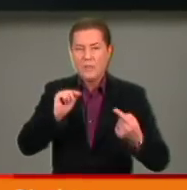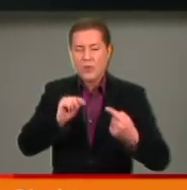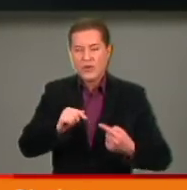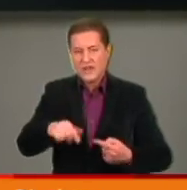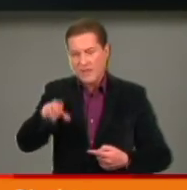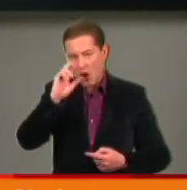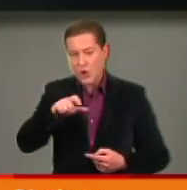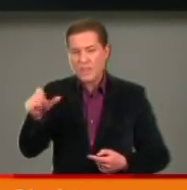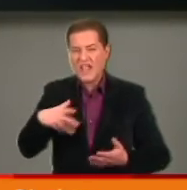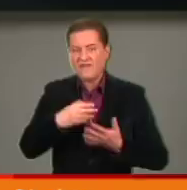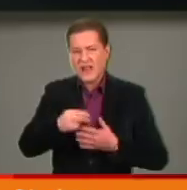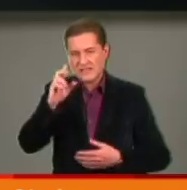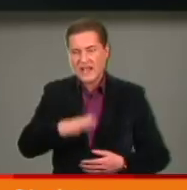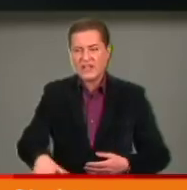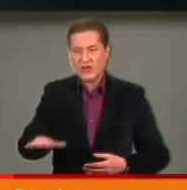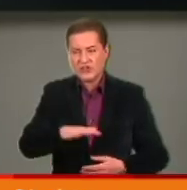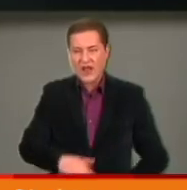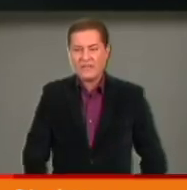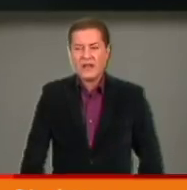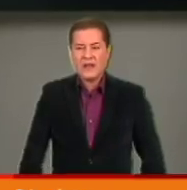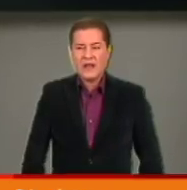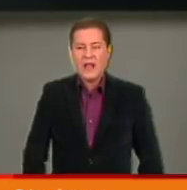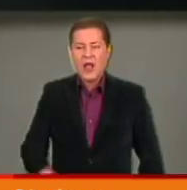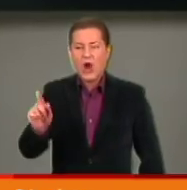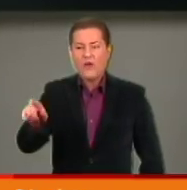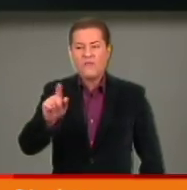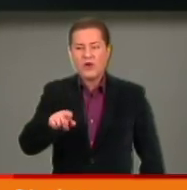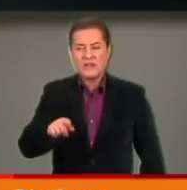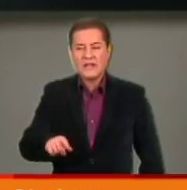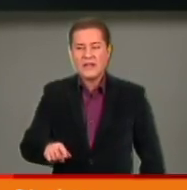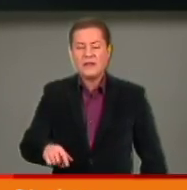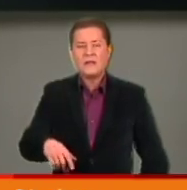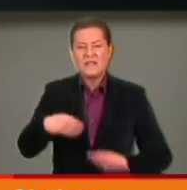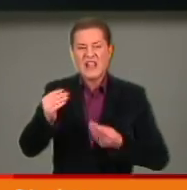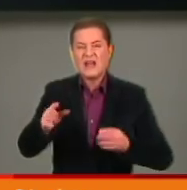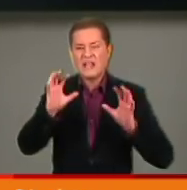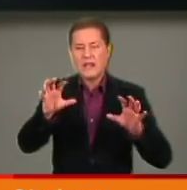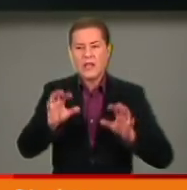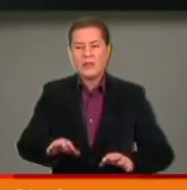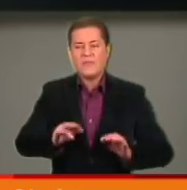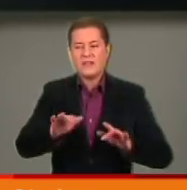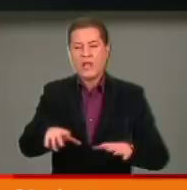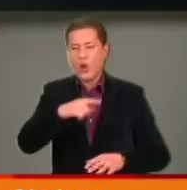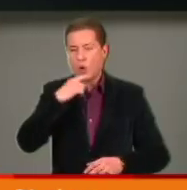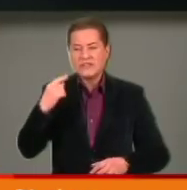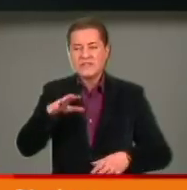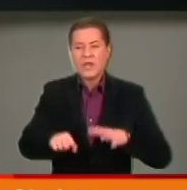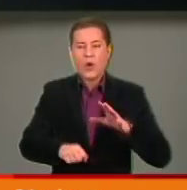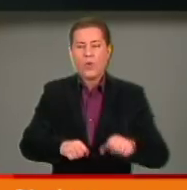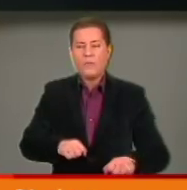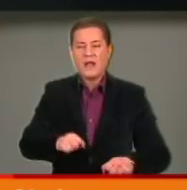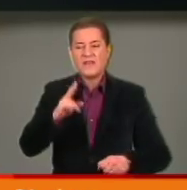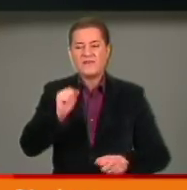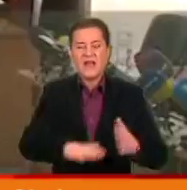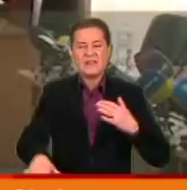держави для вбивства громадян власної держави, вони і дали легітимність дій російських окупантів